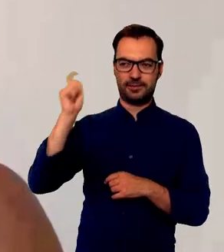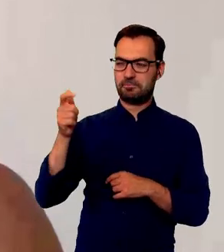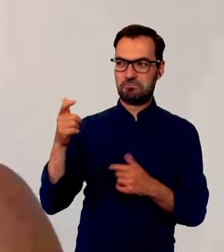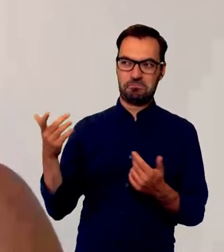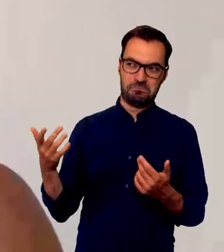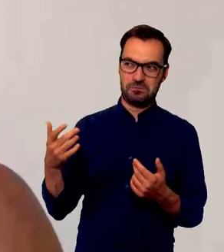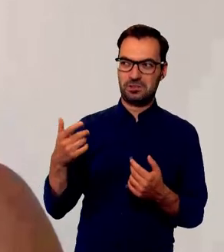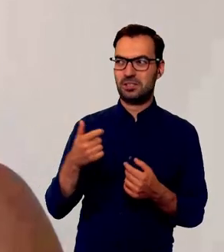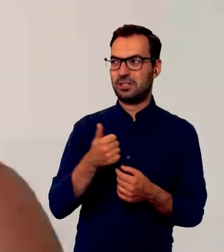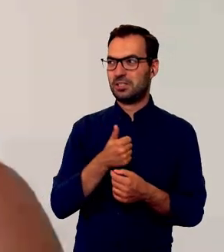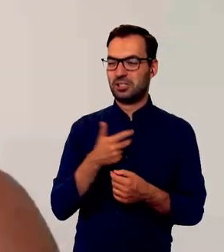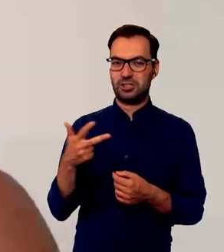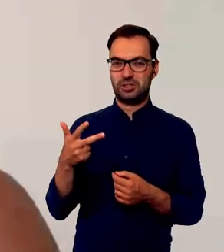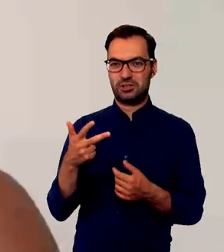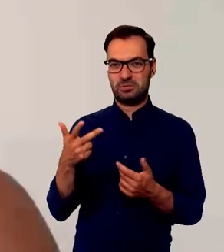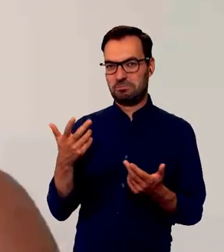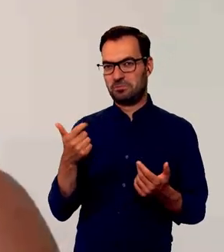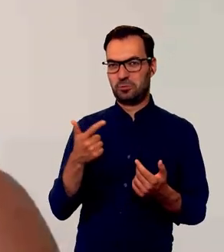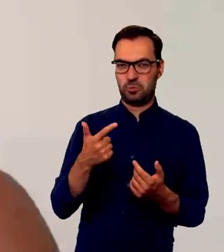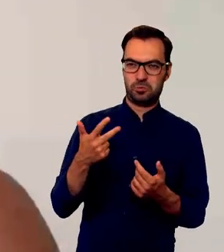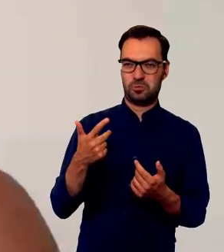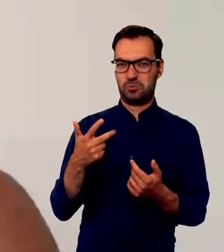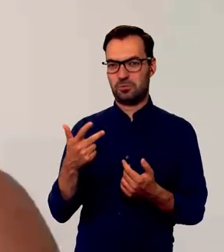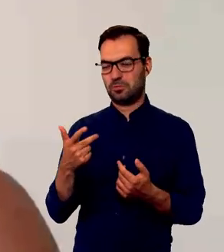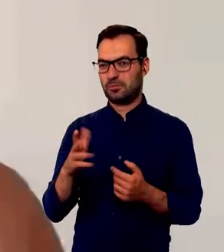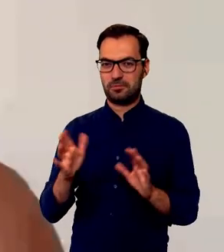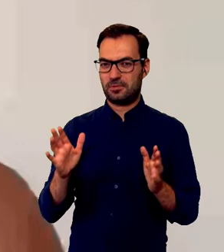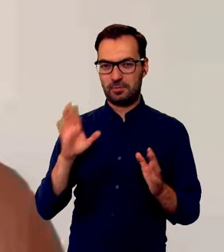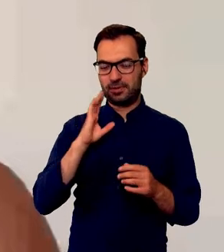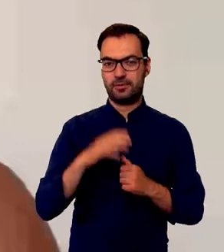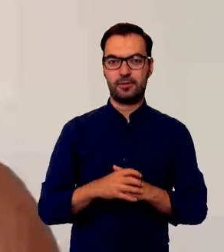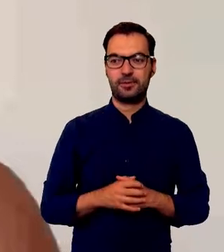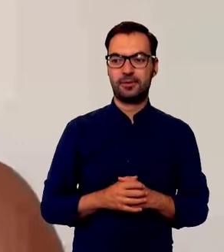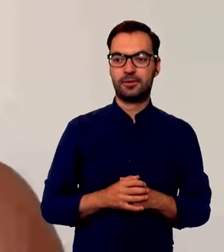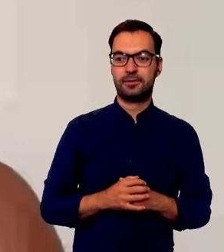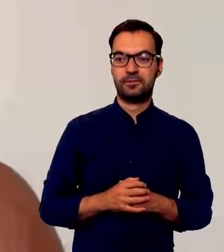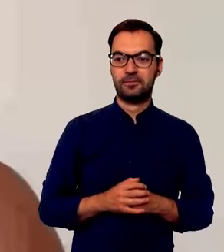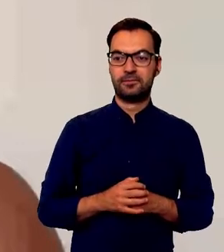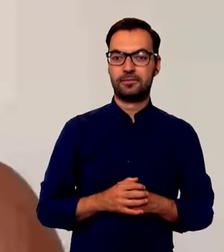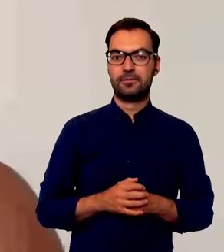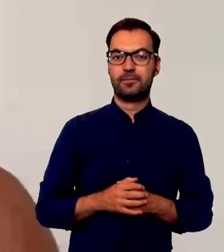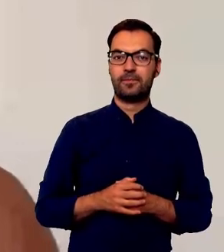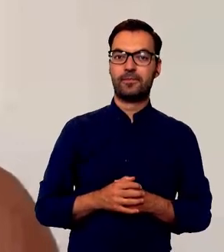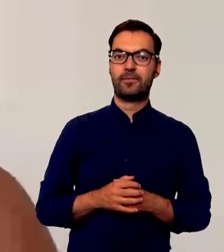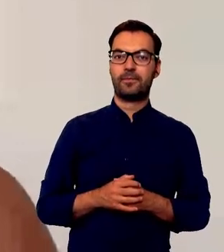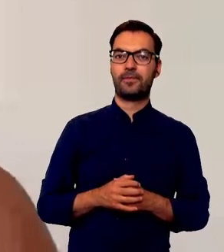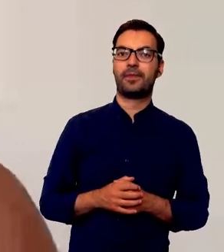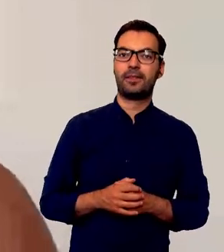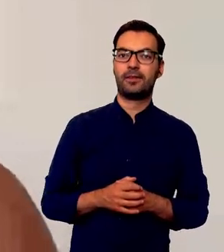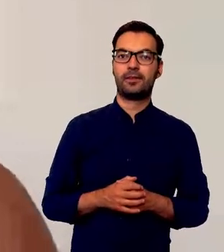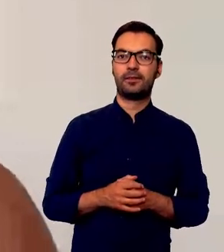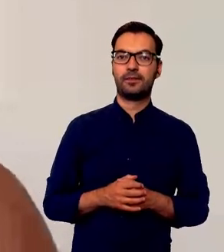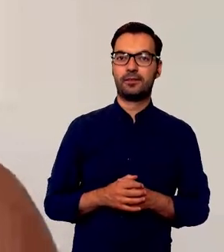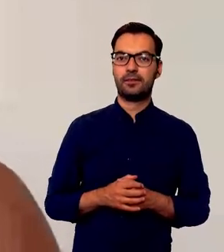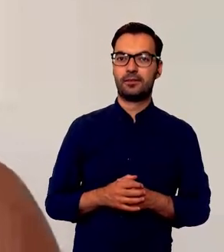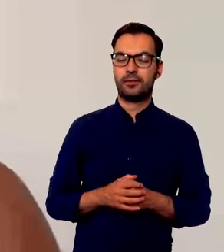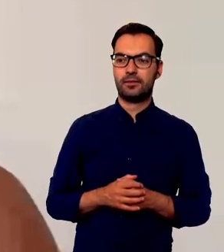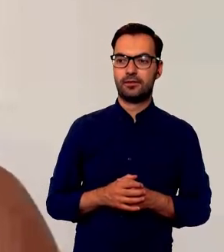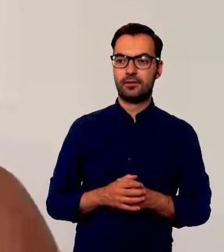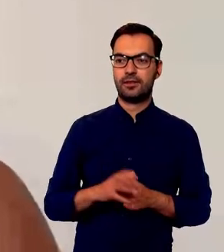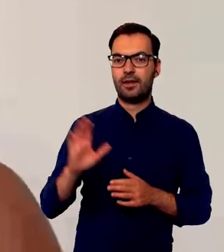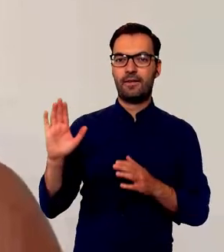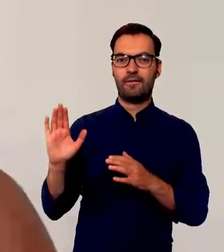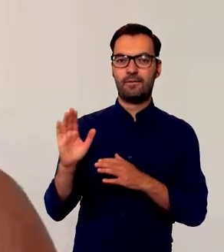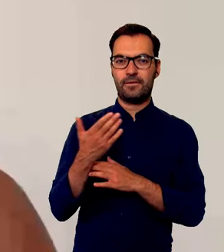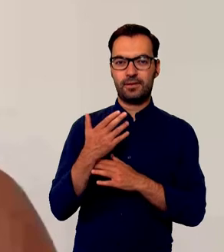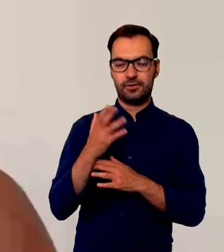tam 1-3, która klasa, a druga czy trzecia, na pewno to były 1-3. I mówię mojej mamie, że jest wyzwanie szkoły, bo pobiłam